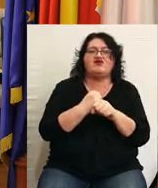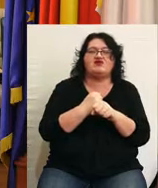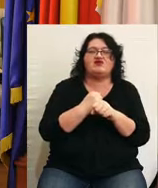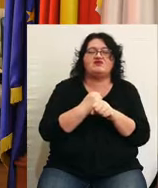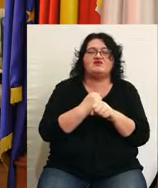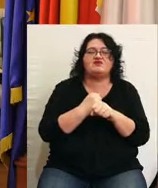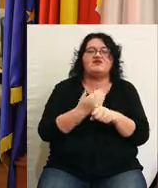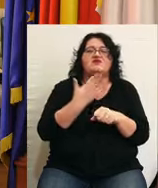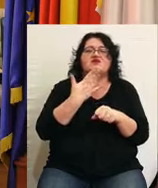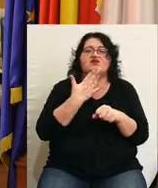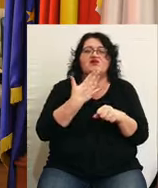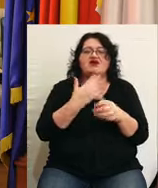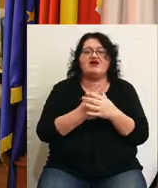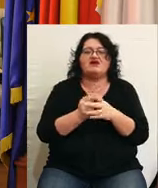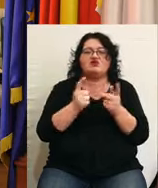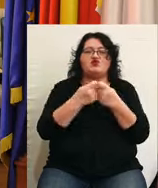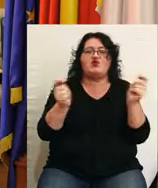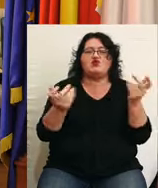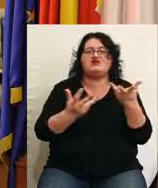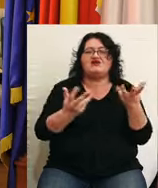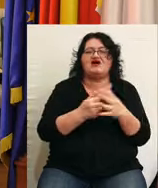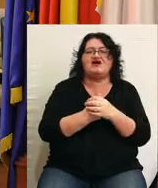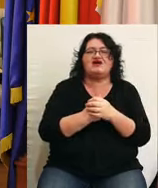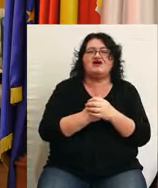Da, din păcate nu toți